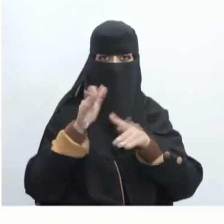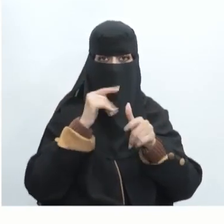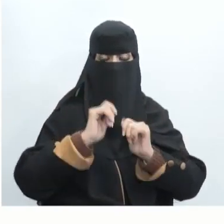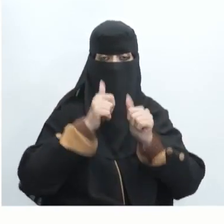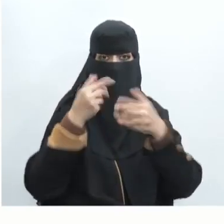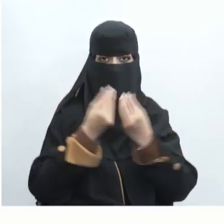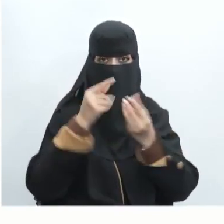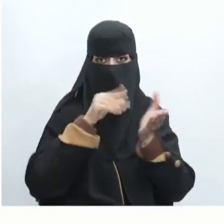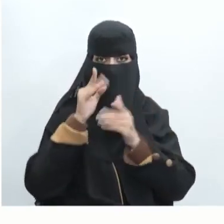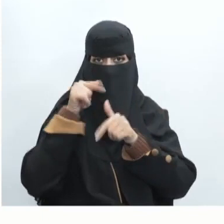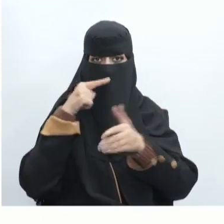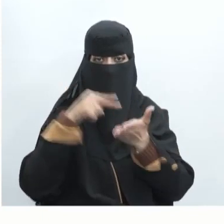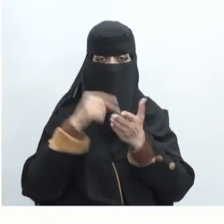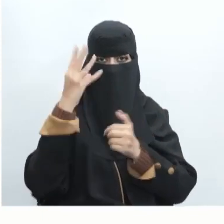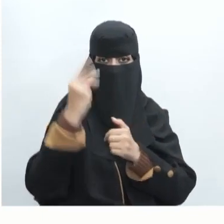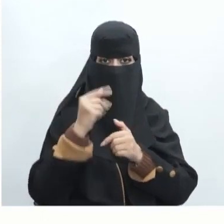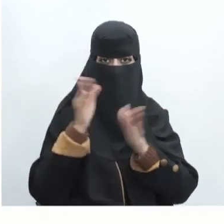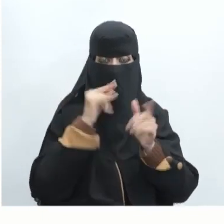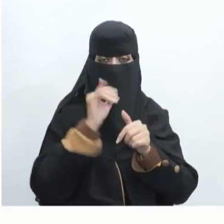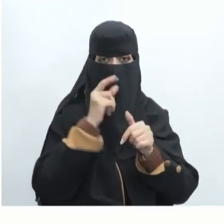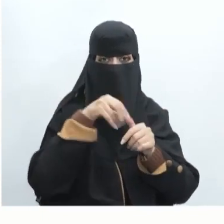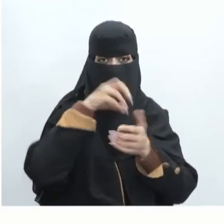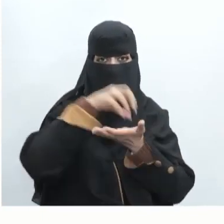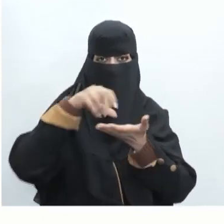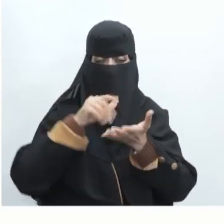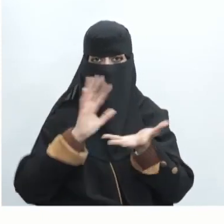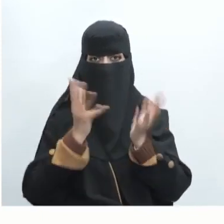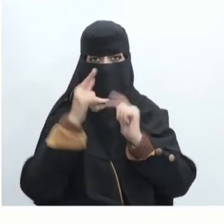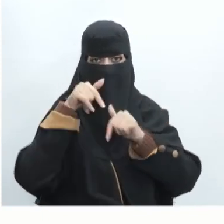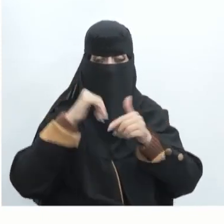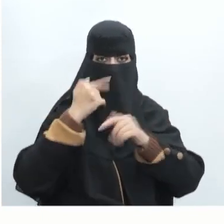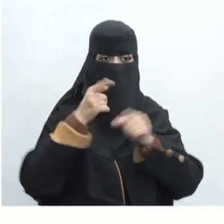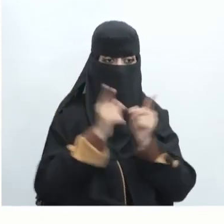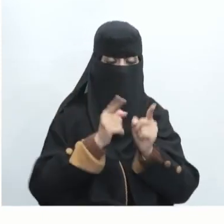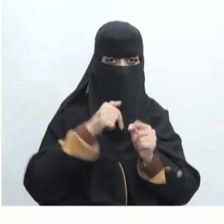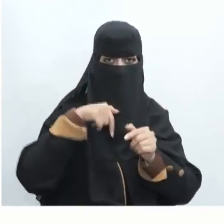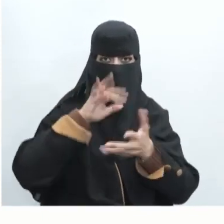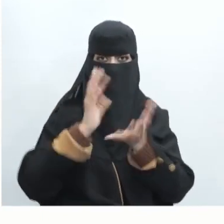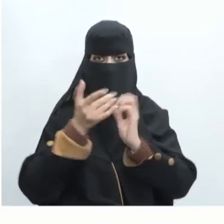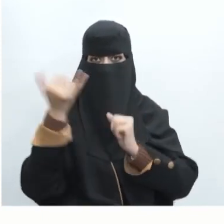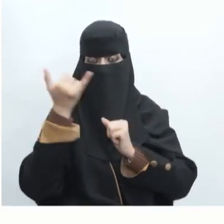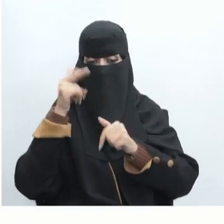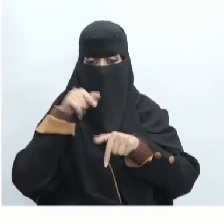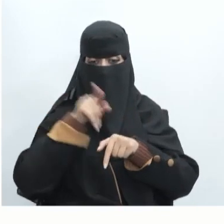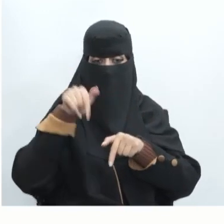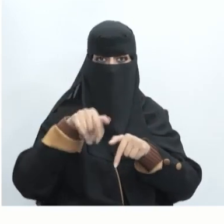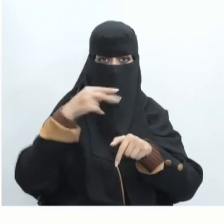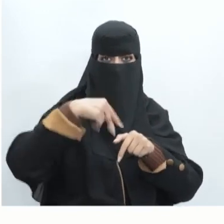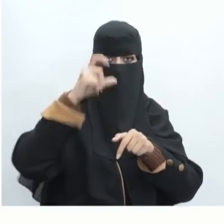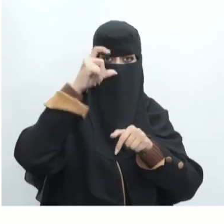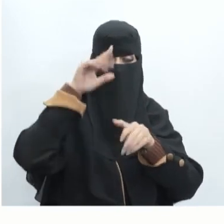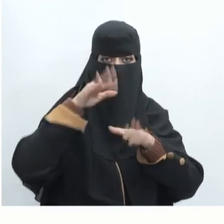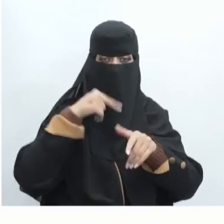او مع ذلك فان عددا من دول العالم وبالتحديد العالم العربي والاسلامي